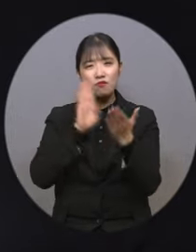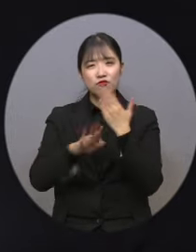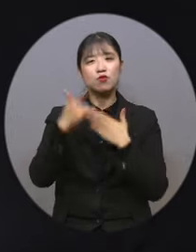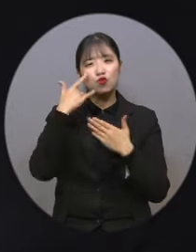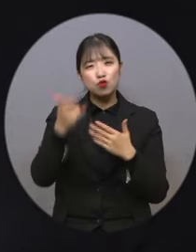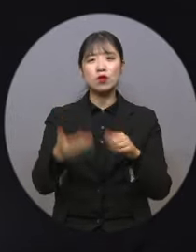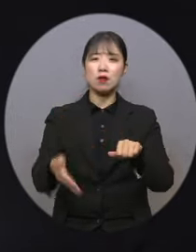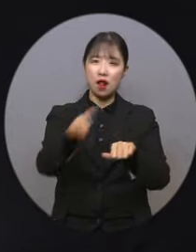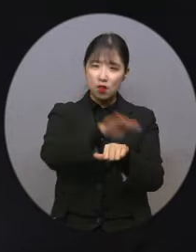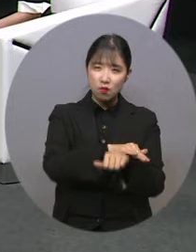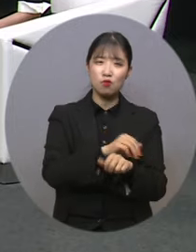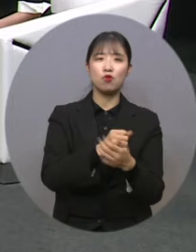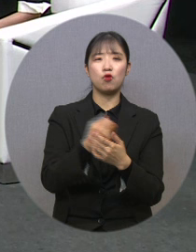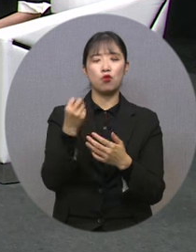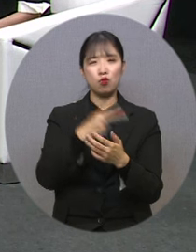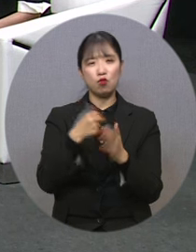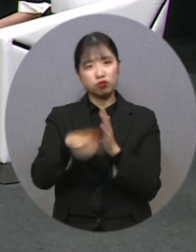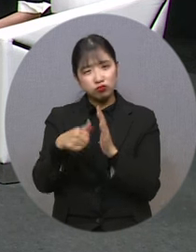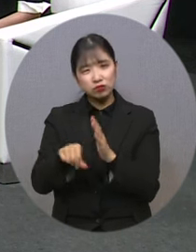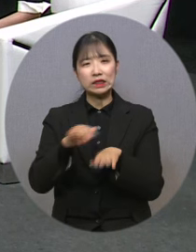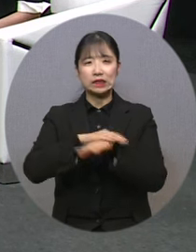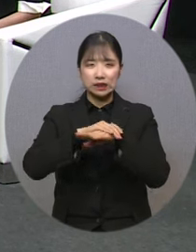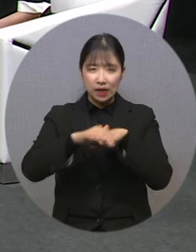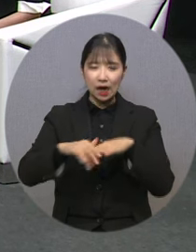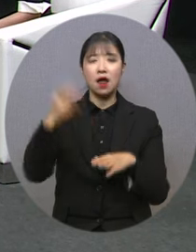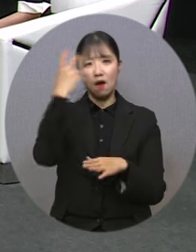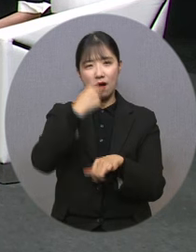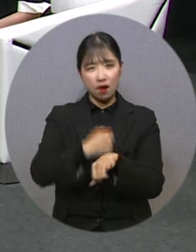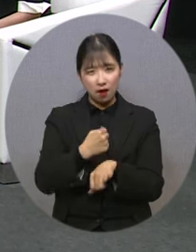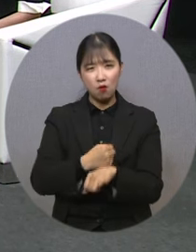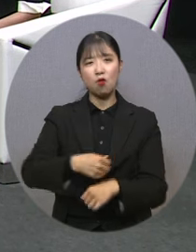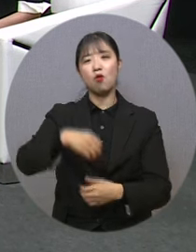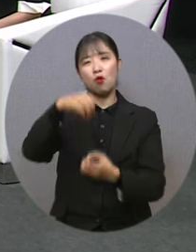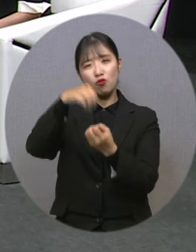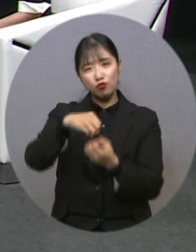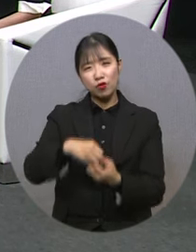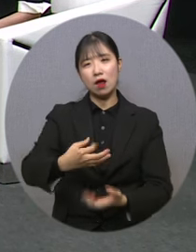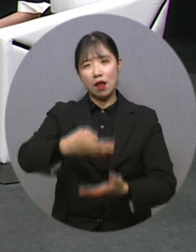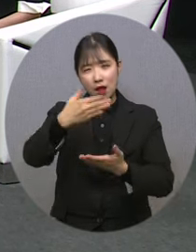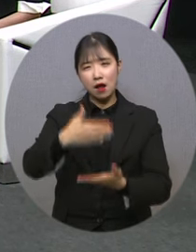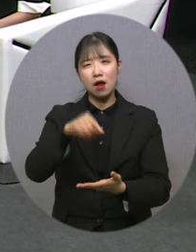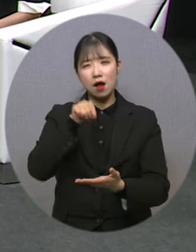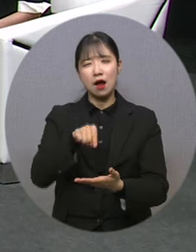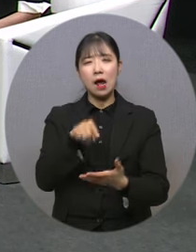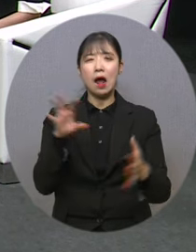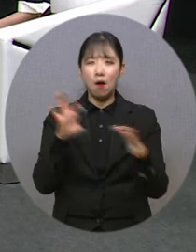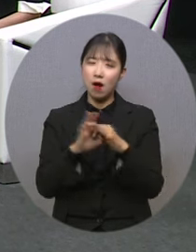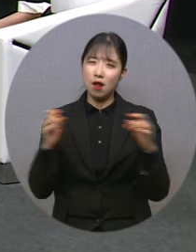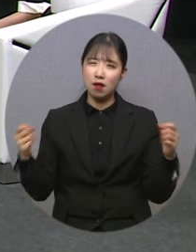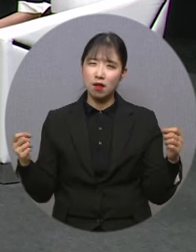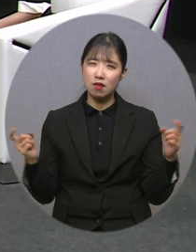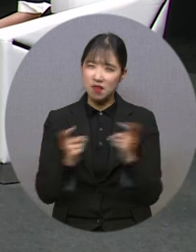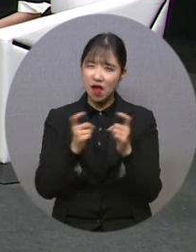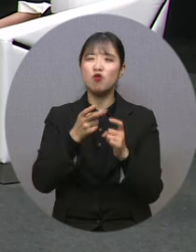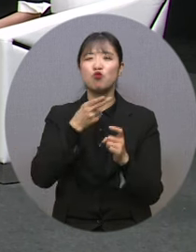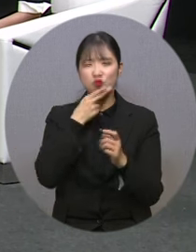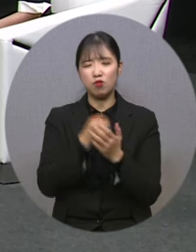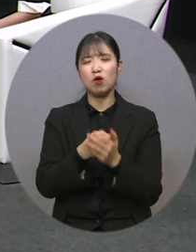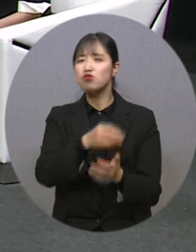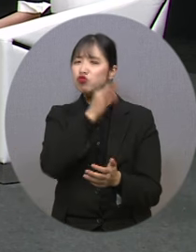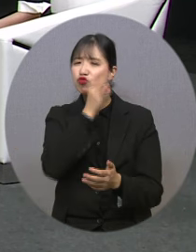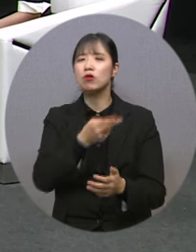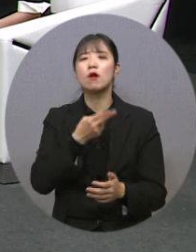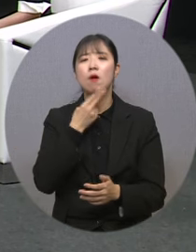여러가지 부모님이 유품을 잘 관리하고 유산상속 쌓아 만하고 부모님한테 부끄럽지 않게 해야 되는